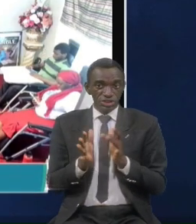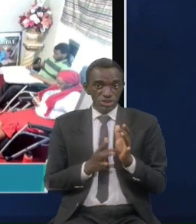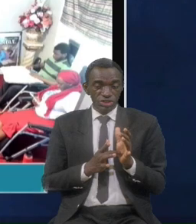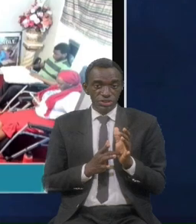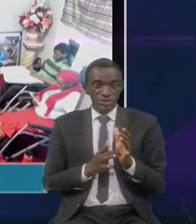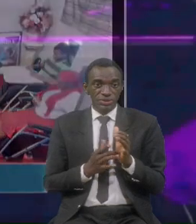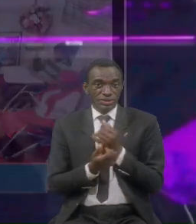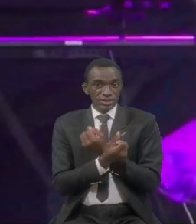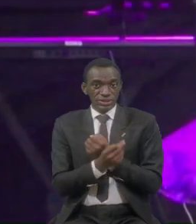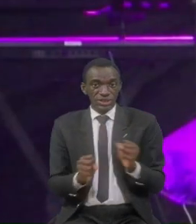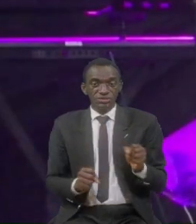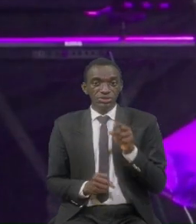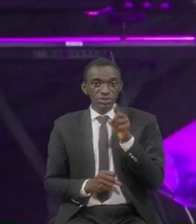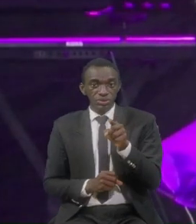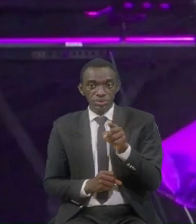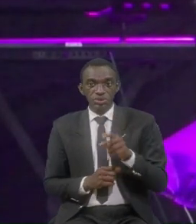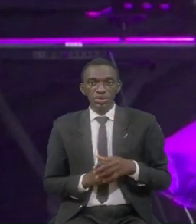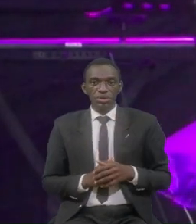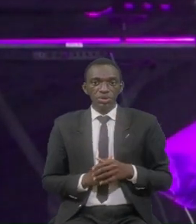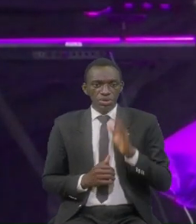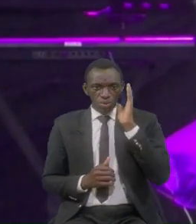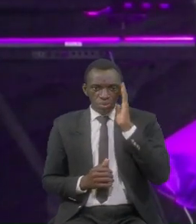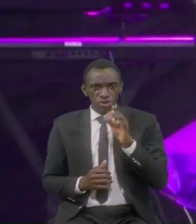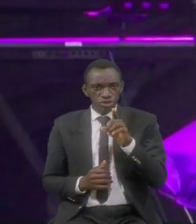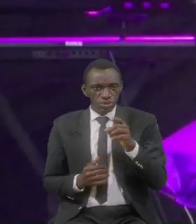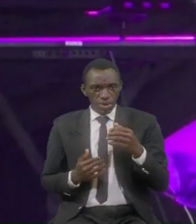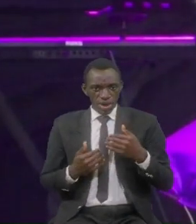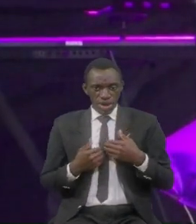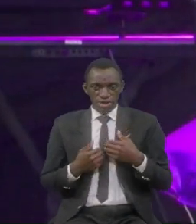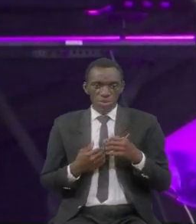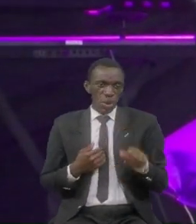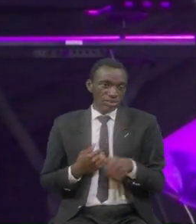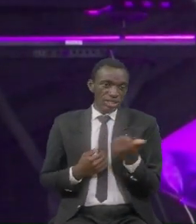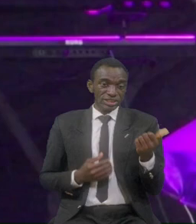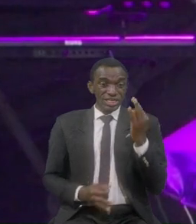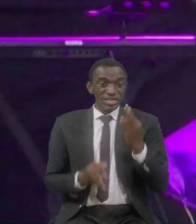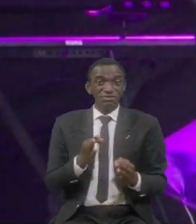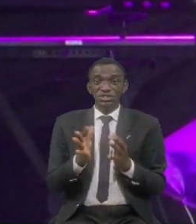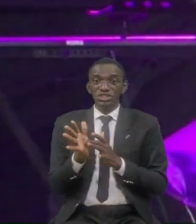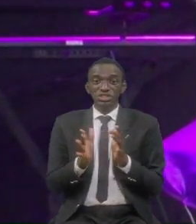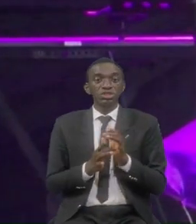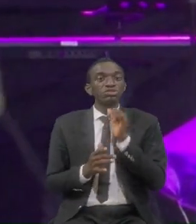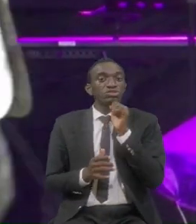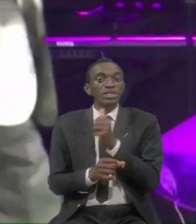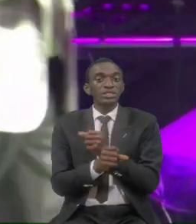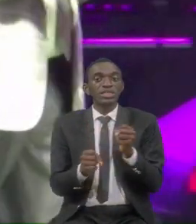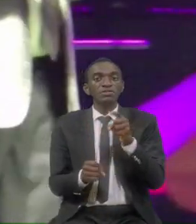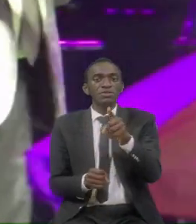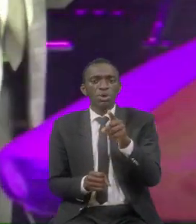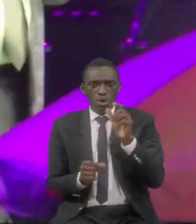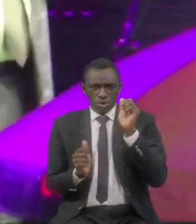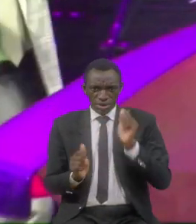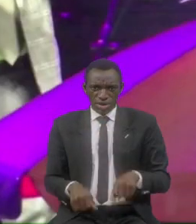na giluwas, do you have an alternative? Naa ba kay laing pamaagi alternatibo. If